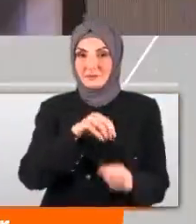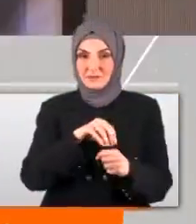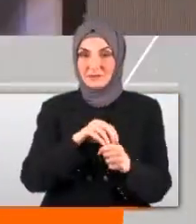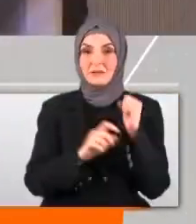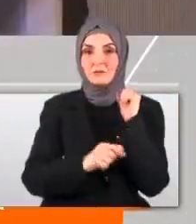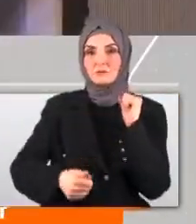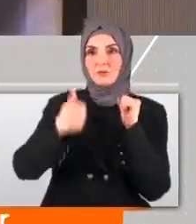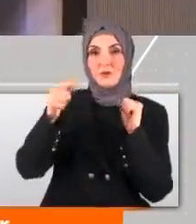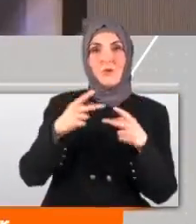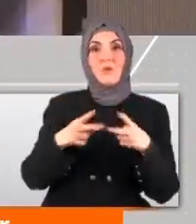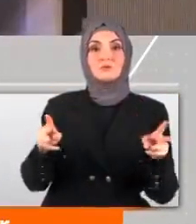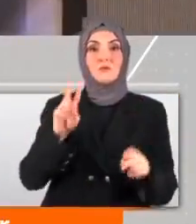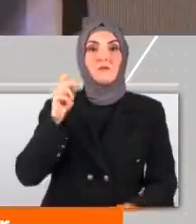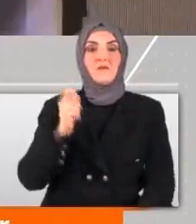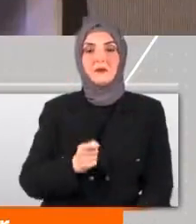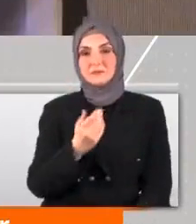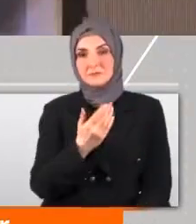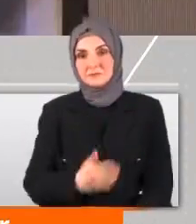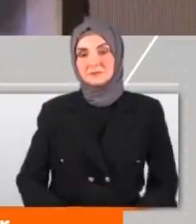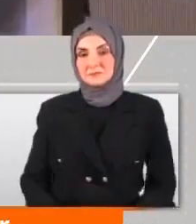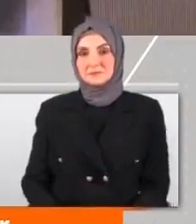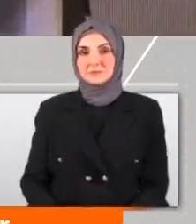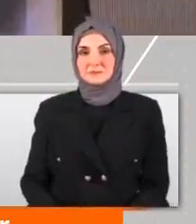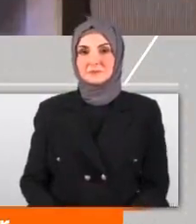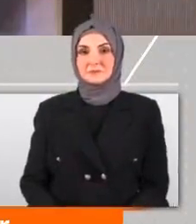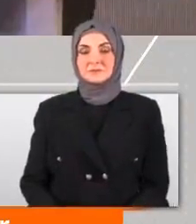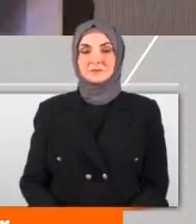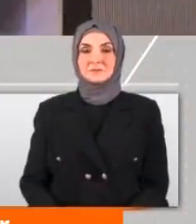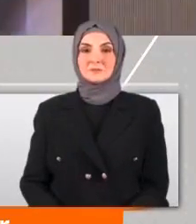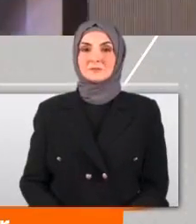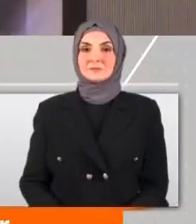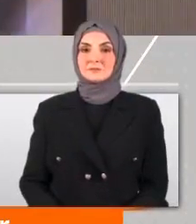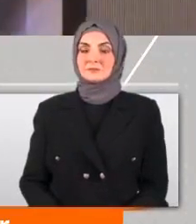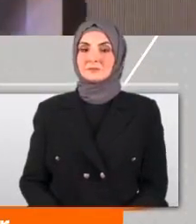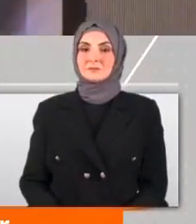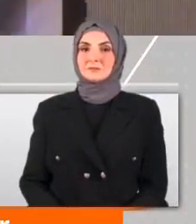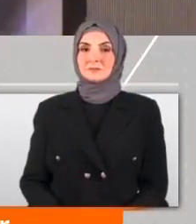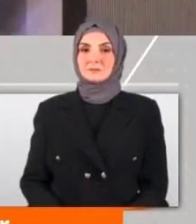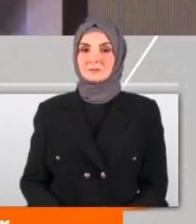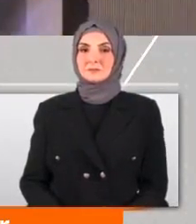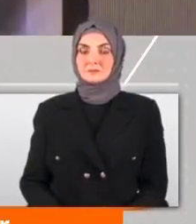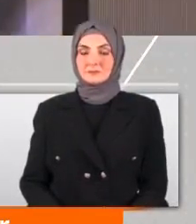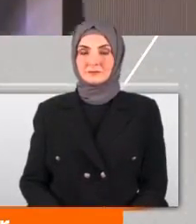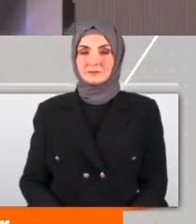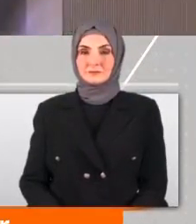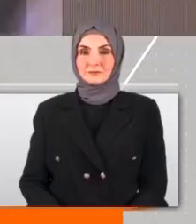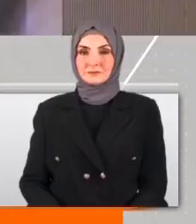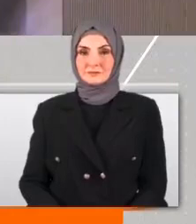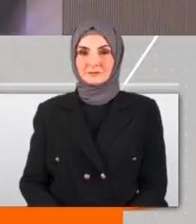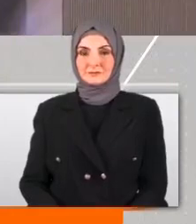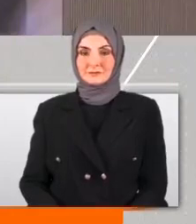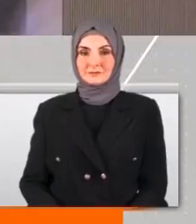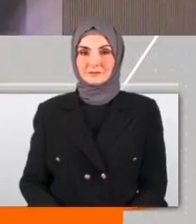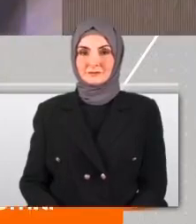eleştirdi. Teröristlerin elebaşlarından tekrar buna tahliye edeceklerini, hapishanede çıkacaklarını söylüyorlar. Arkadaşlar